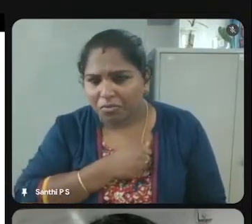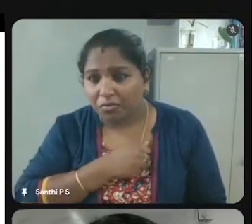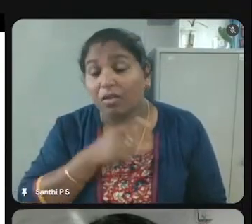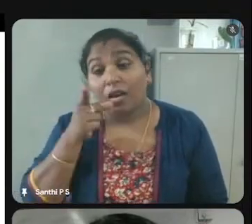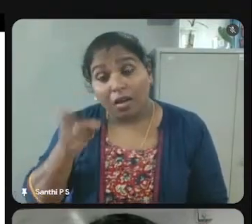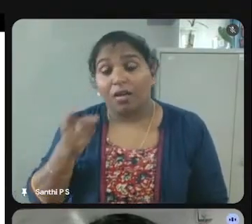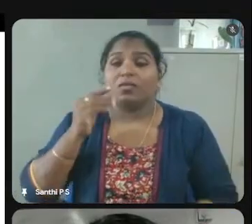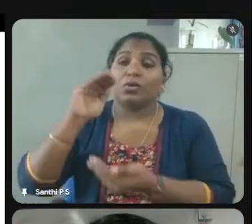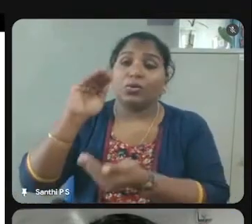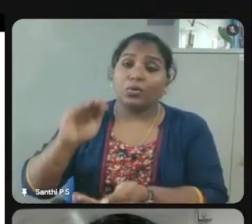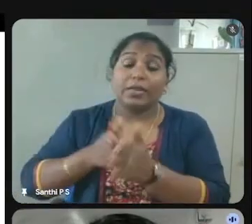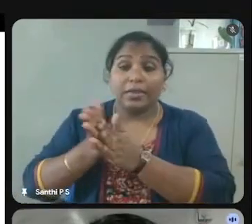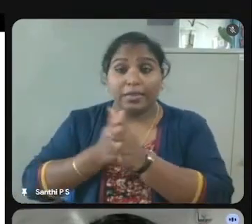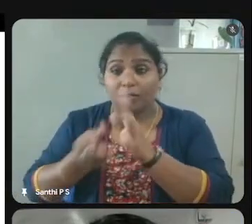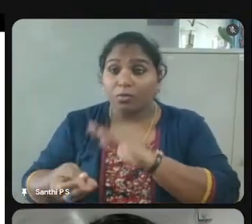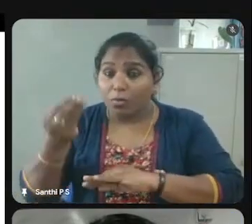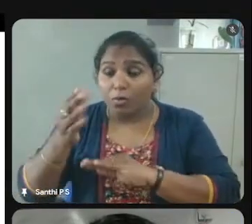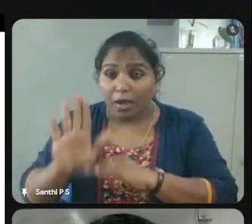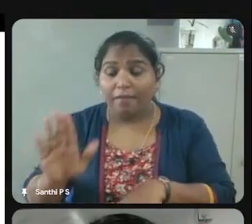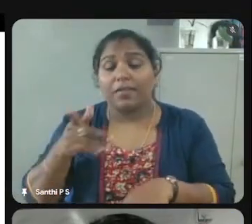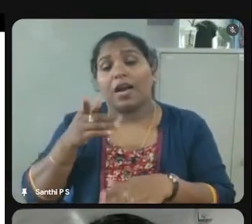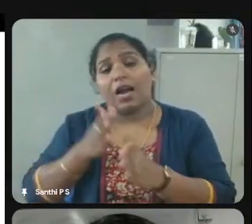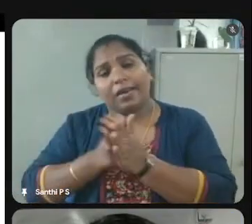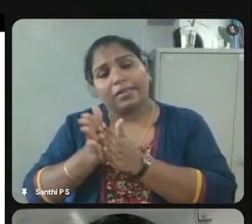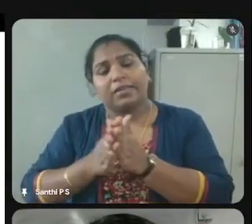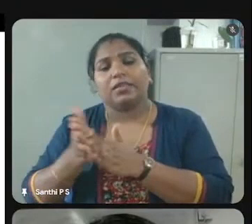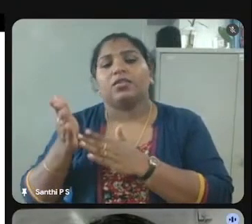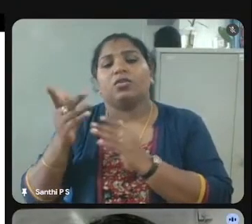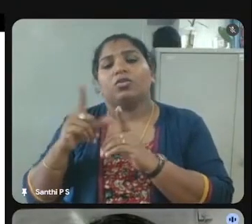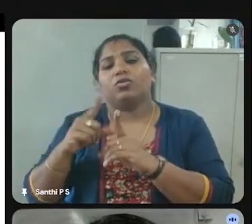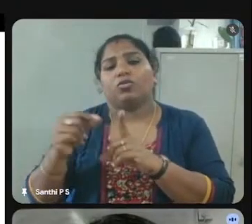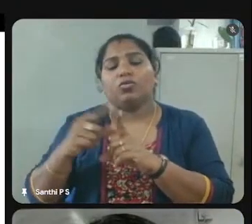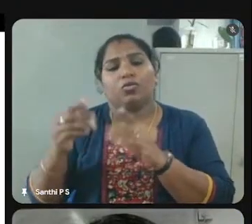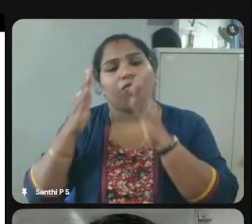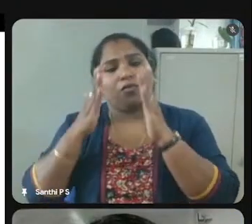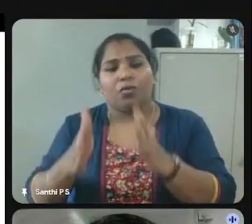ആയിട്ടുള്ള കാര്യങ്ങൾക്കാണ് അവൻ മുൻതൂക്കം കൊടുക്കുന്നത്. അവന് താല്പര്യമുള്ള കാര്യങ്ങൾക്കാണ് അവൻ മുൻതൂക്കം കൊടുക്കുന്നത് എപ്പോഴും.